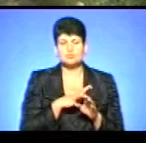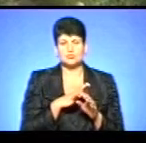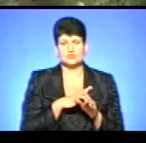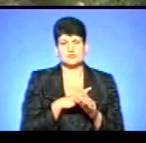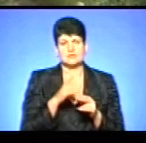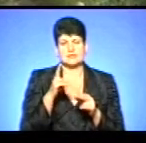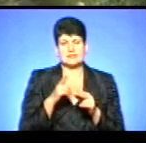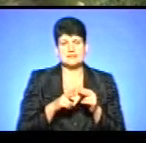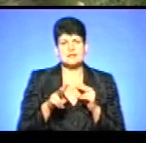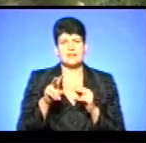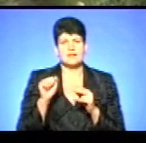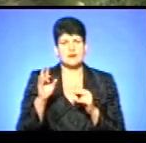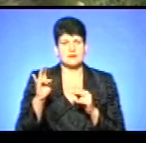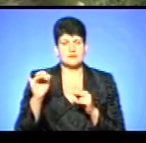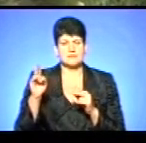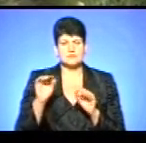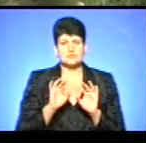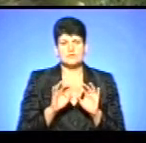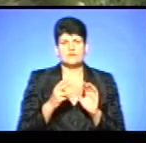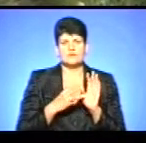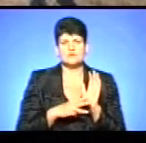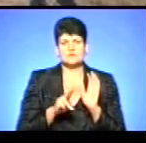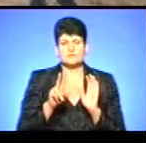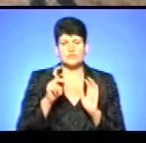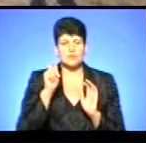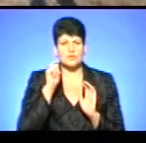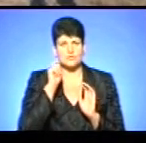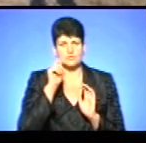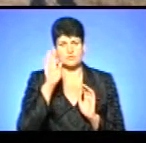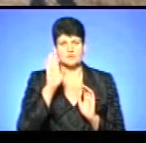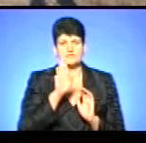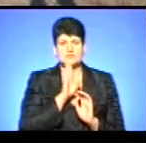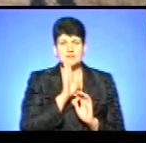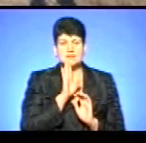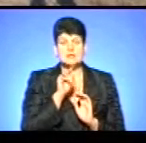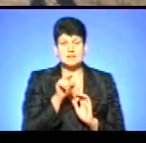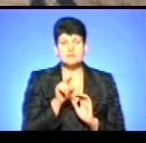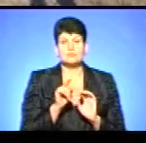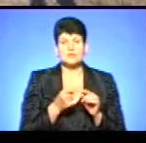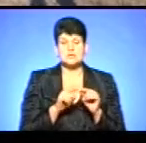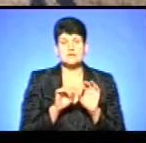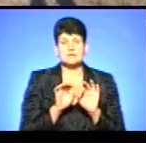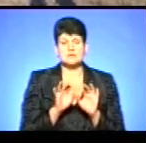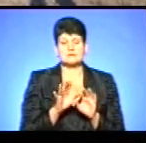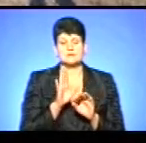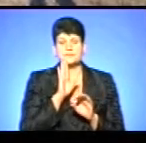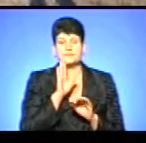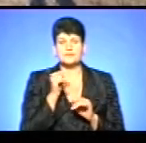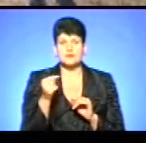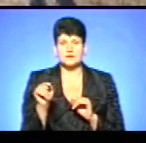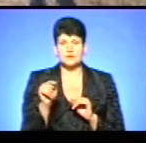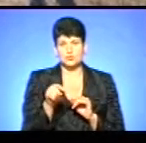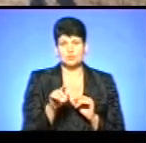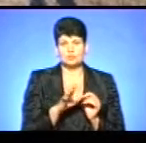околицею Лановець, розповідає 82-річна Ганна Форманюк. Їй про події того часу переповідала бабуся. Тут була на